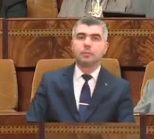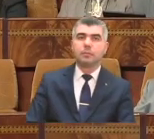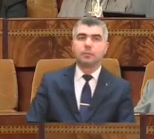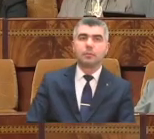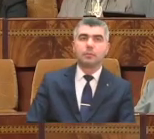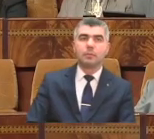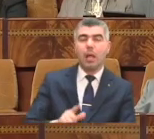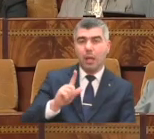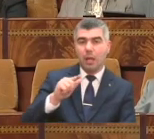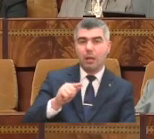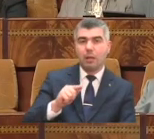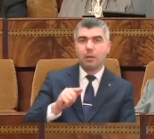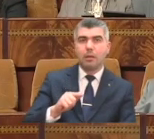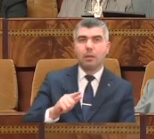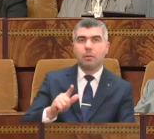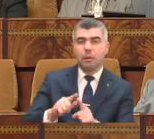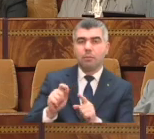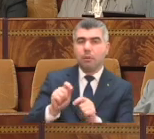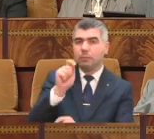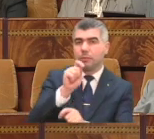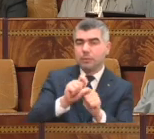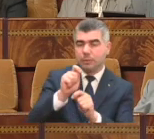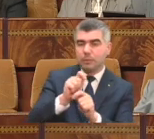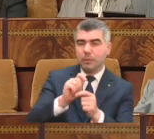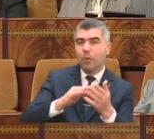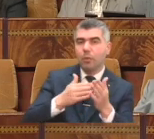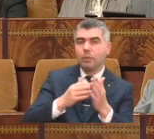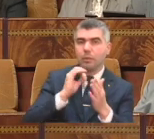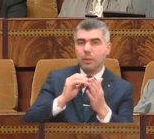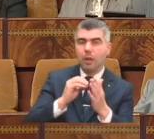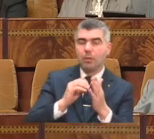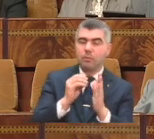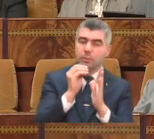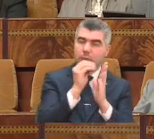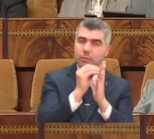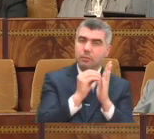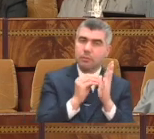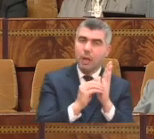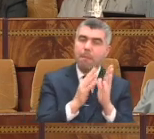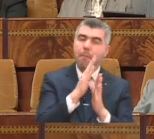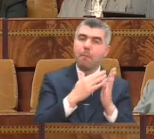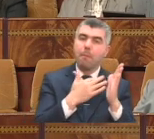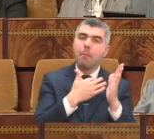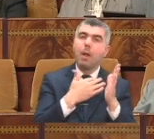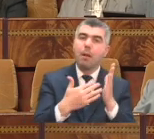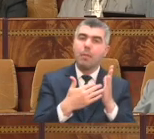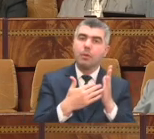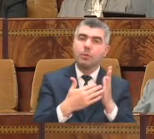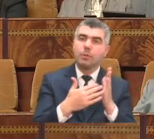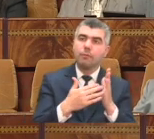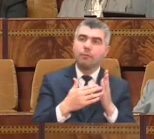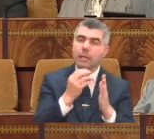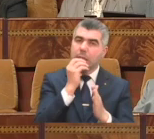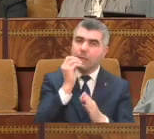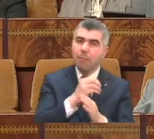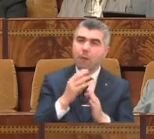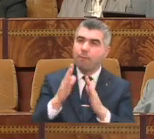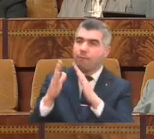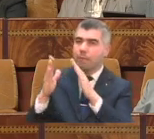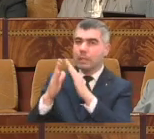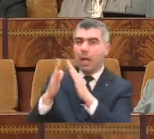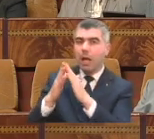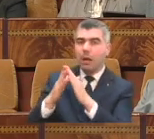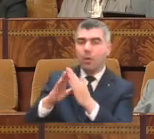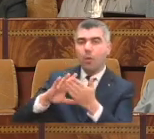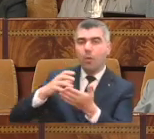كانت موعدا حاسما لإنجاز هذه العديد من الأهداف الملتزم بها في البرنامج الوطني للنفايات المنزلية، من تأهيل لعدد